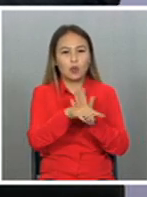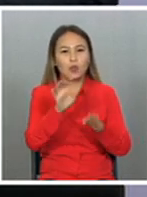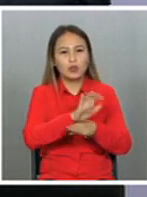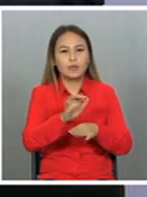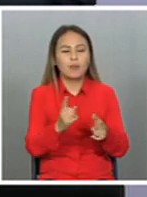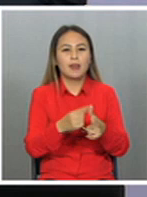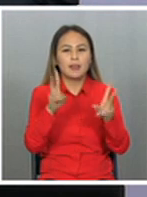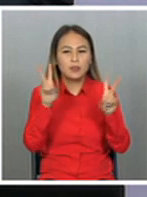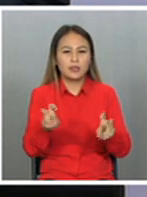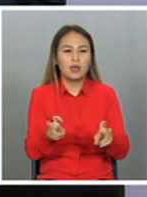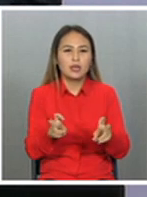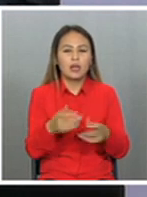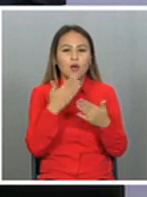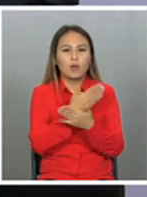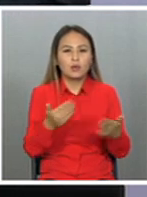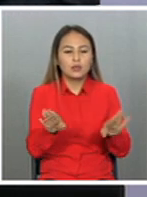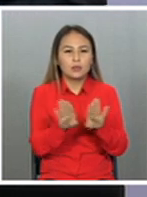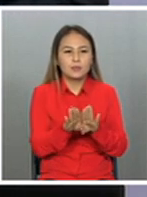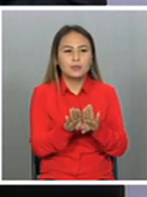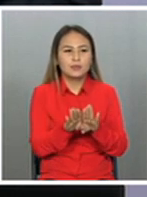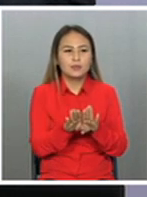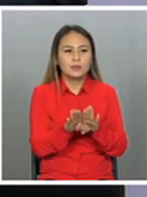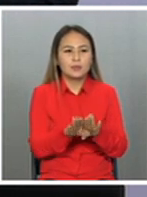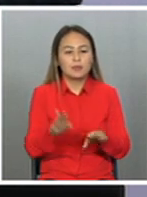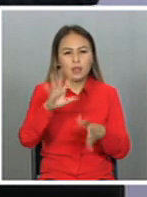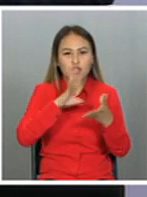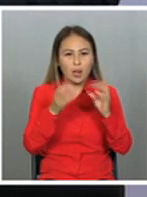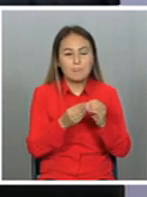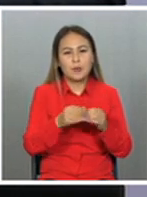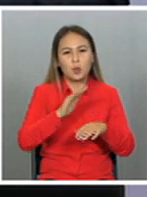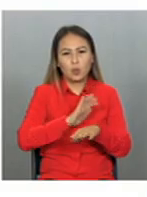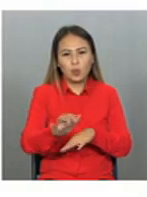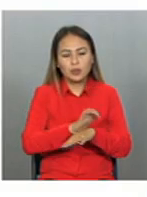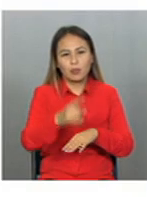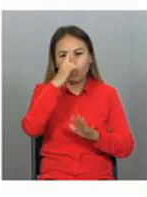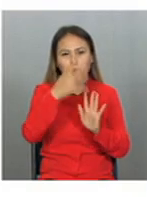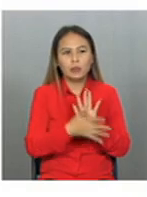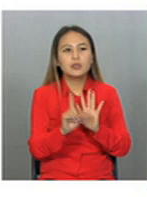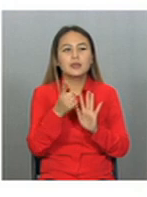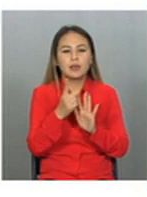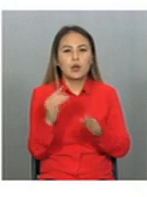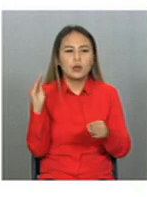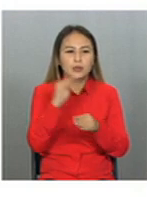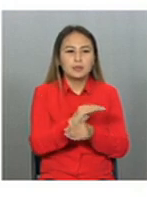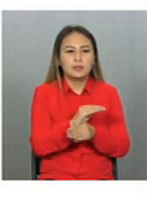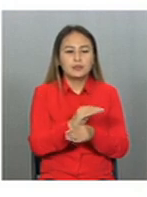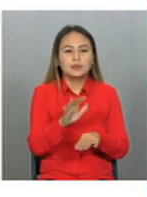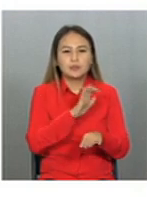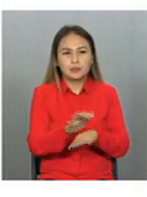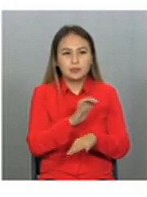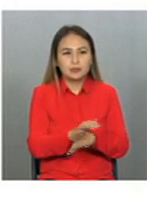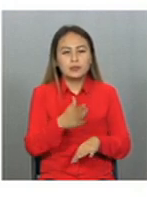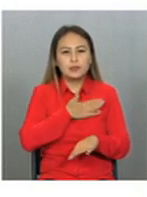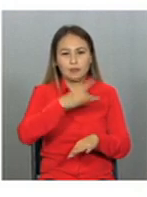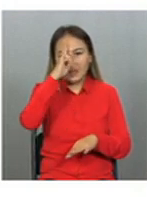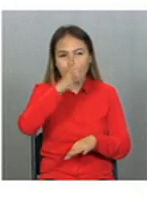атаймыз. Ал енді онда біз неліктен жалпы ұлттық өнім ұғымын қолданамыз? Жалпы ұлттық өнім дегеніміз